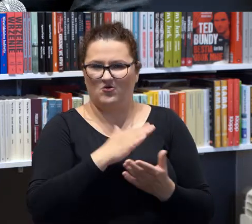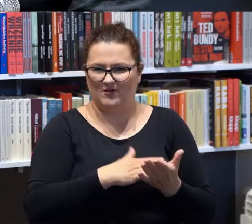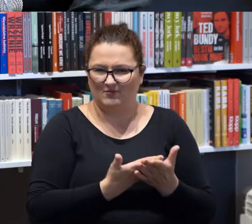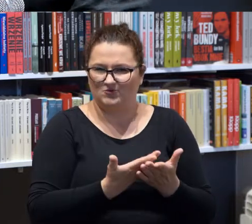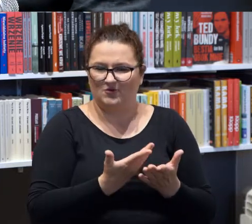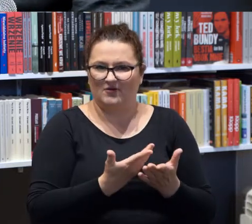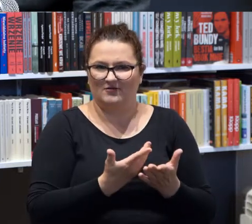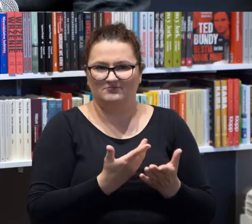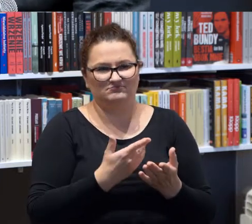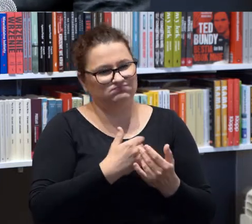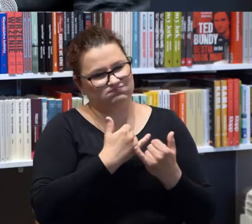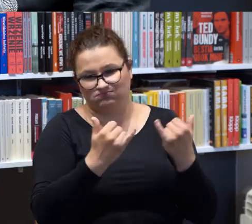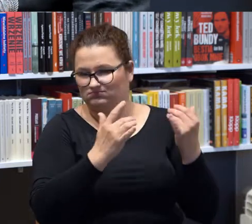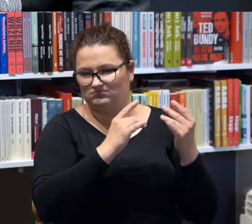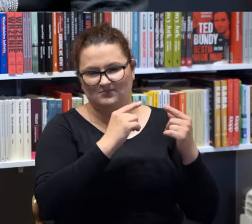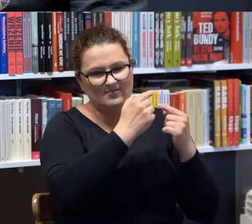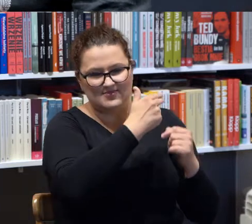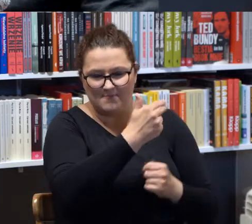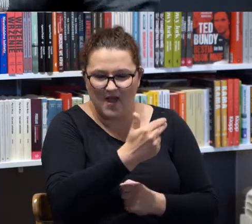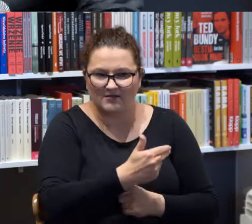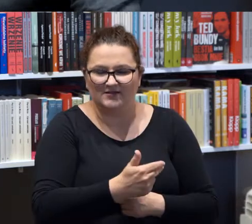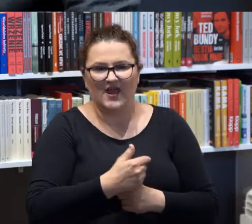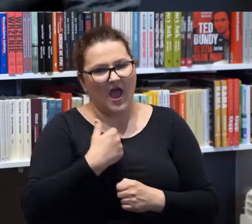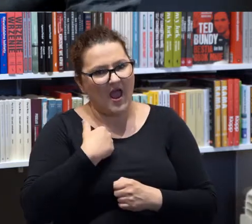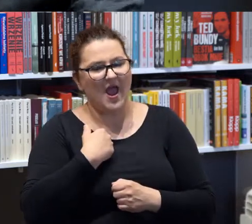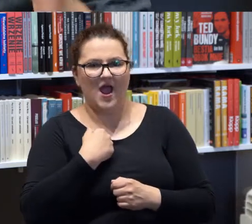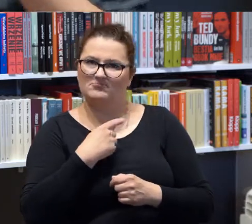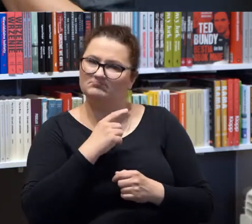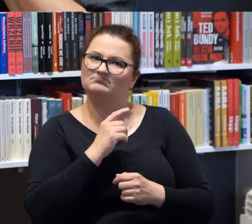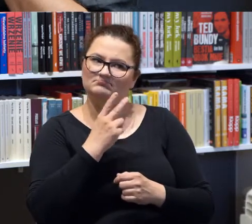ono było osadzone w różnych kontekstach i ja jakoś uznałam, że to jest dosyć ciekawe